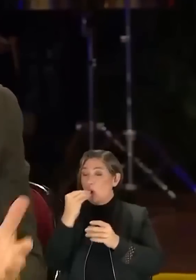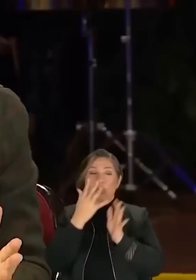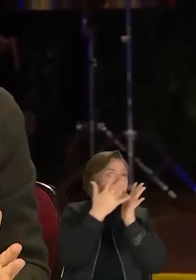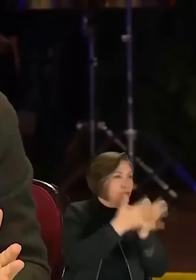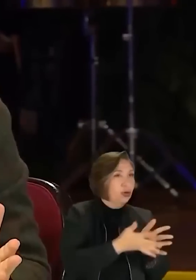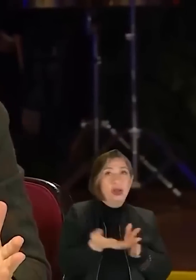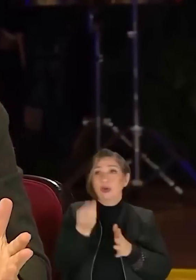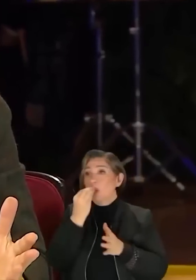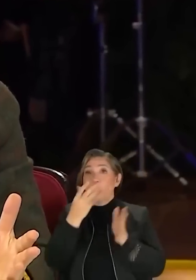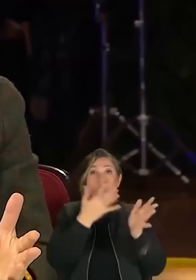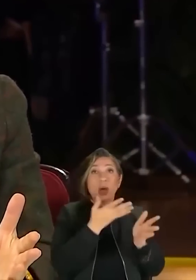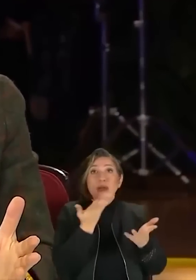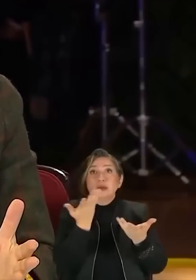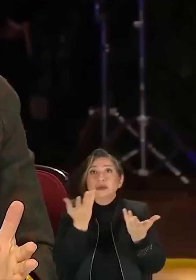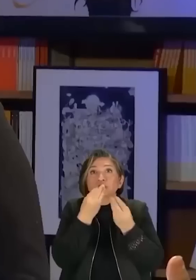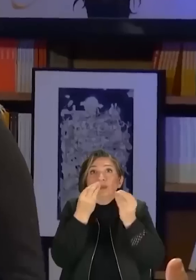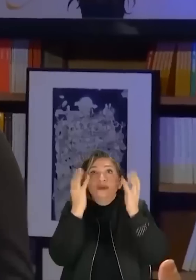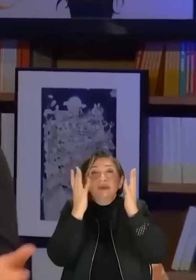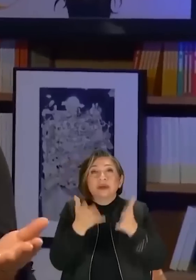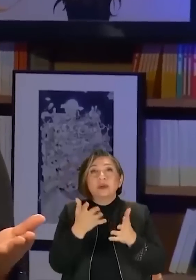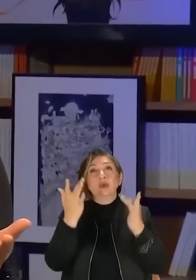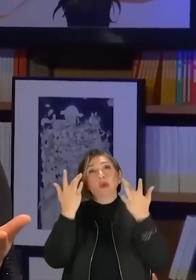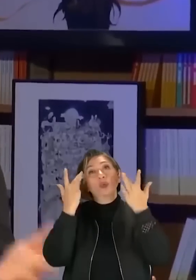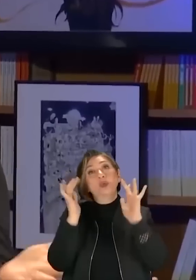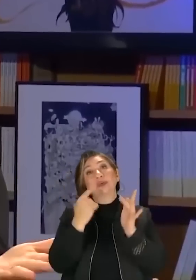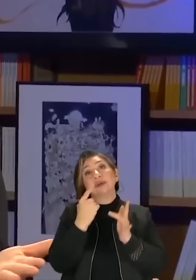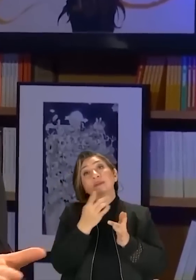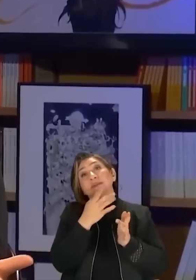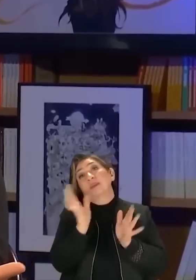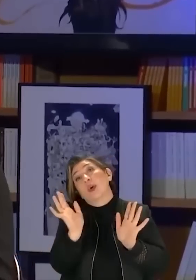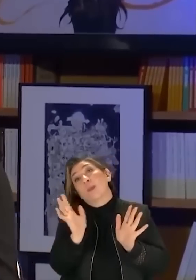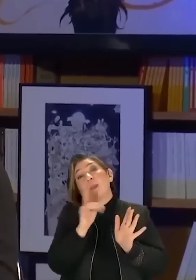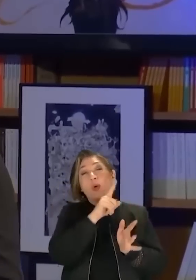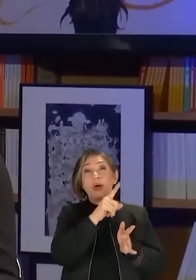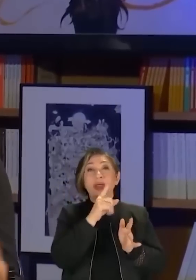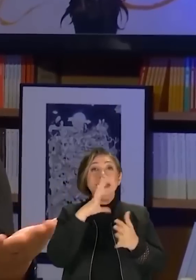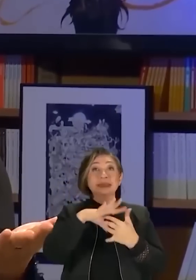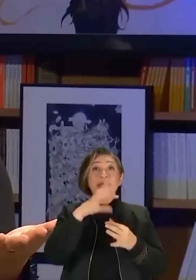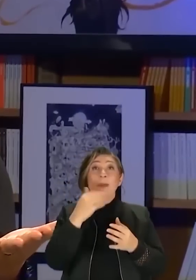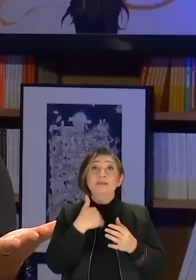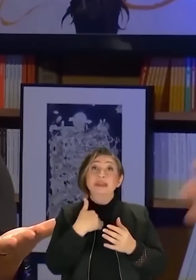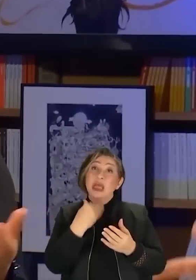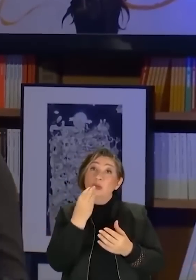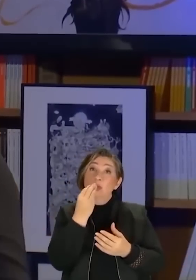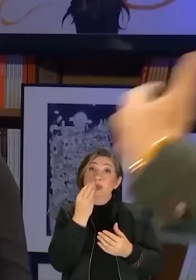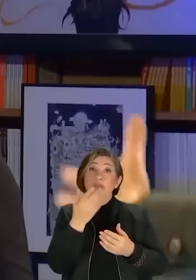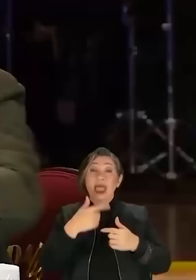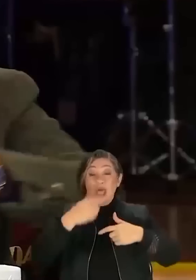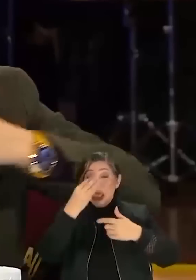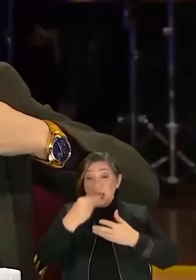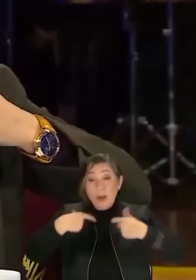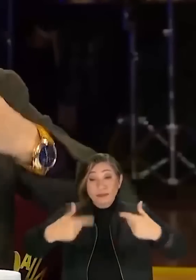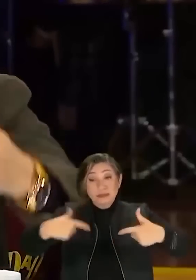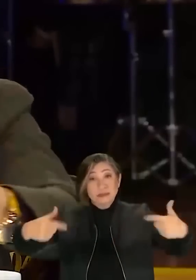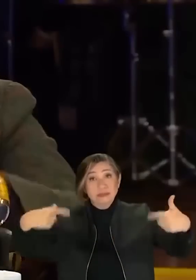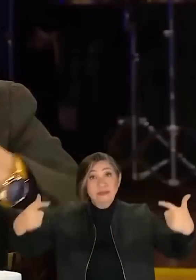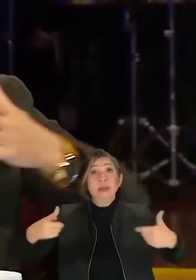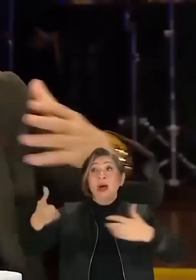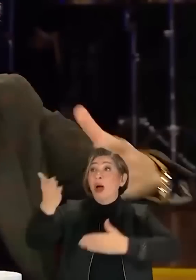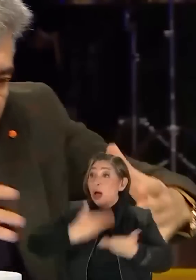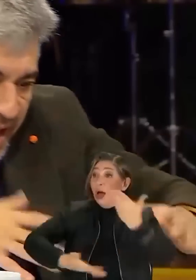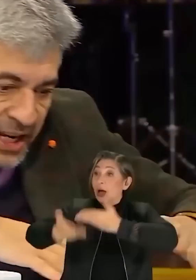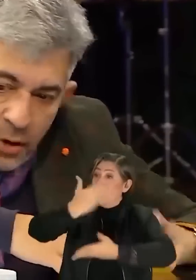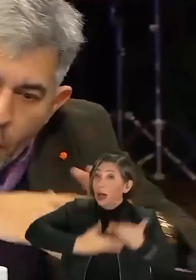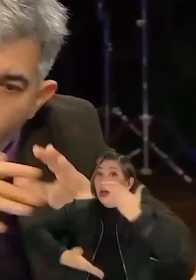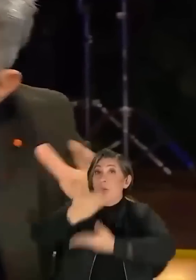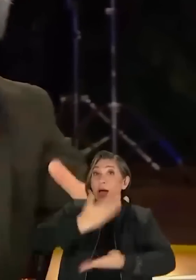Yani nasıl bu kadar yiyebiliyorsunuz? Ya kültür diyeceğim bilmiyorum oranın insanı da ama biz de yiyoruz. İkram geliyor gidiyor geliyor